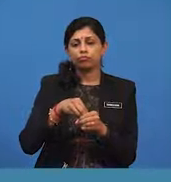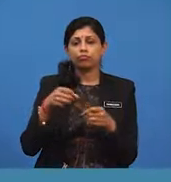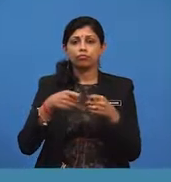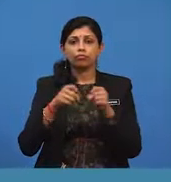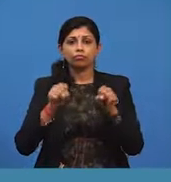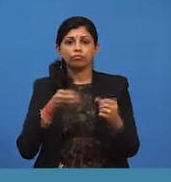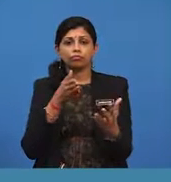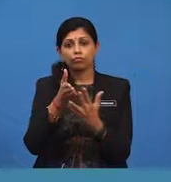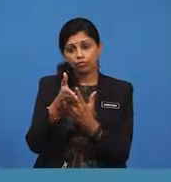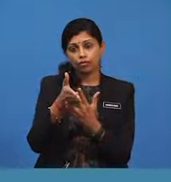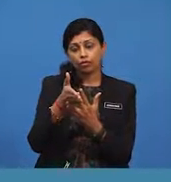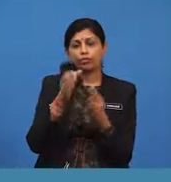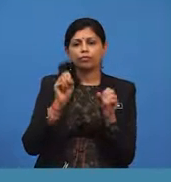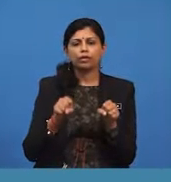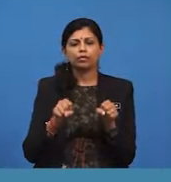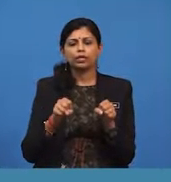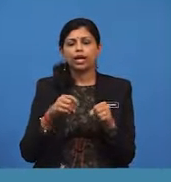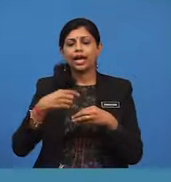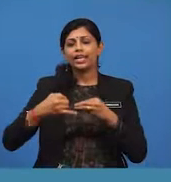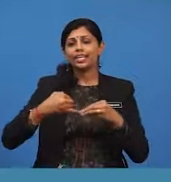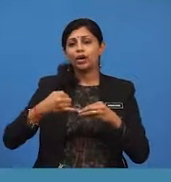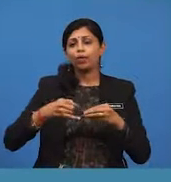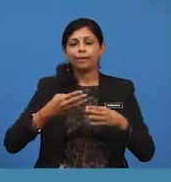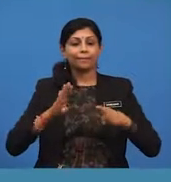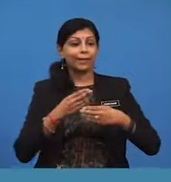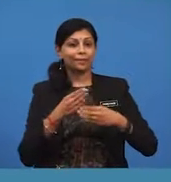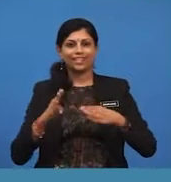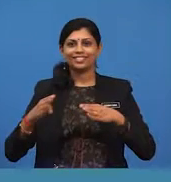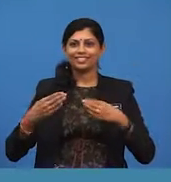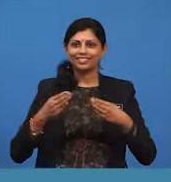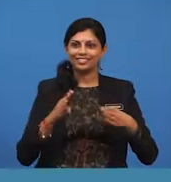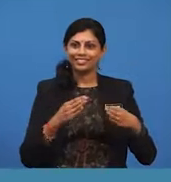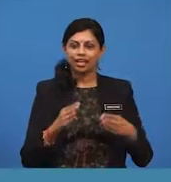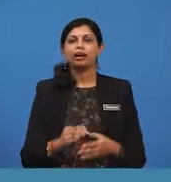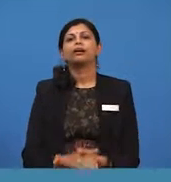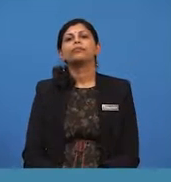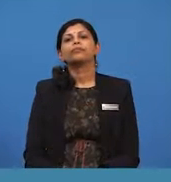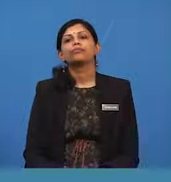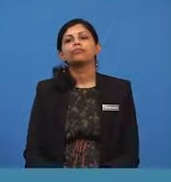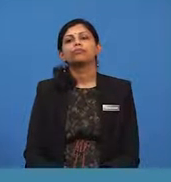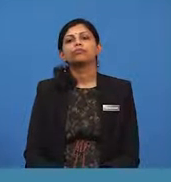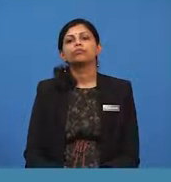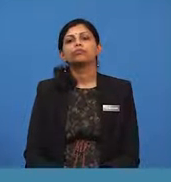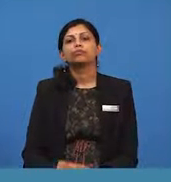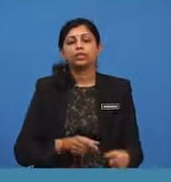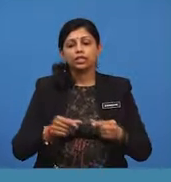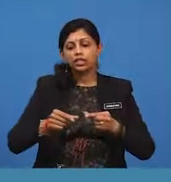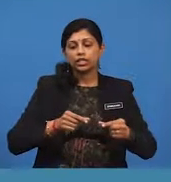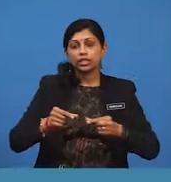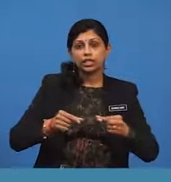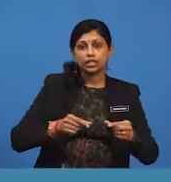bebas. Apabila konduktor dawai lurus digerakkan secara relatif di antara medan magnet